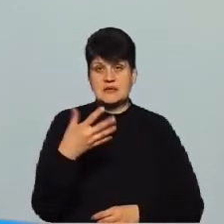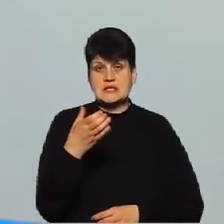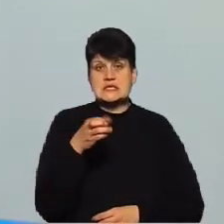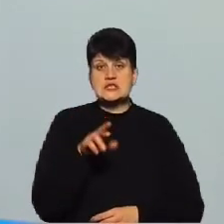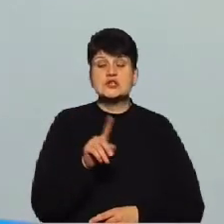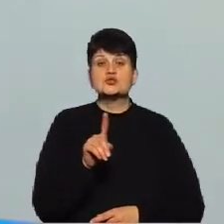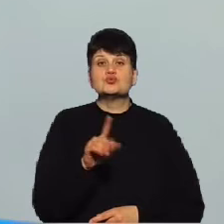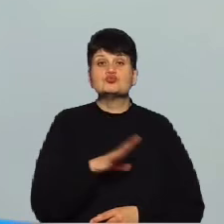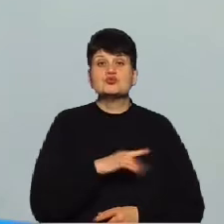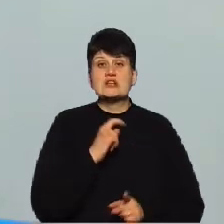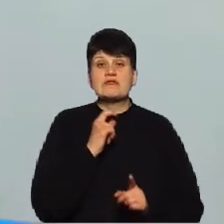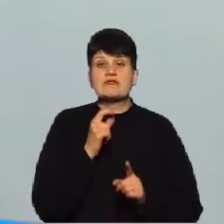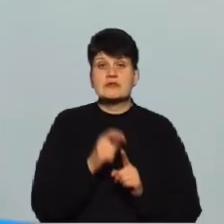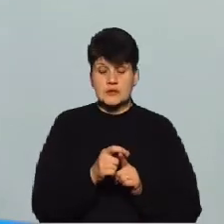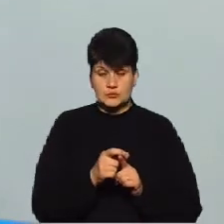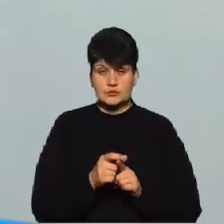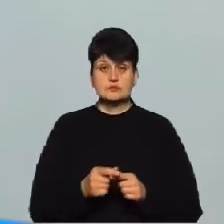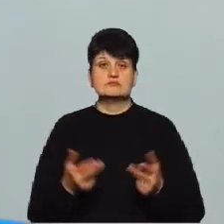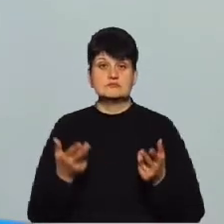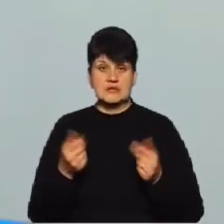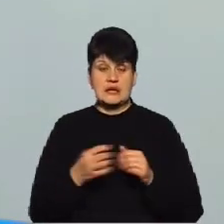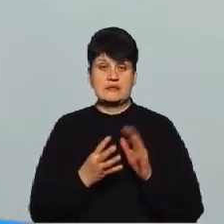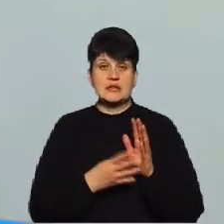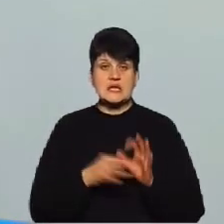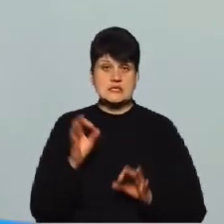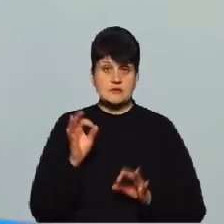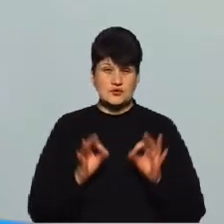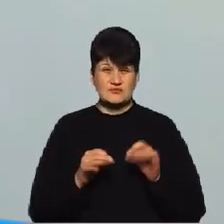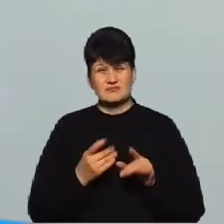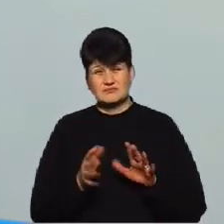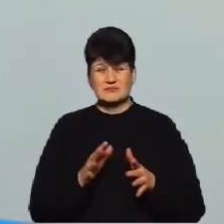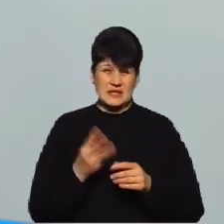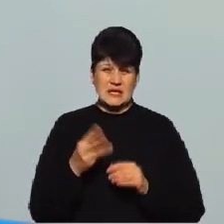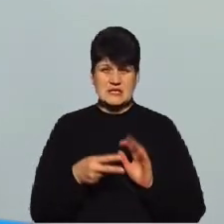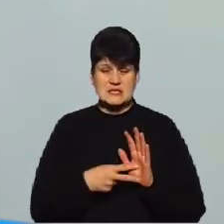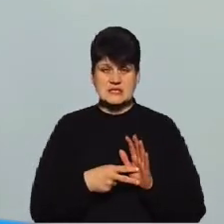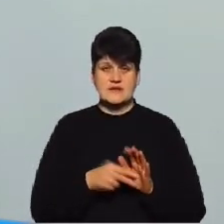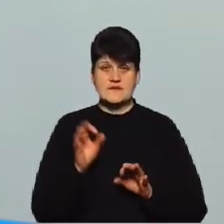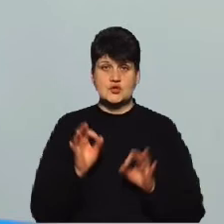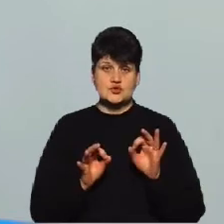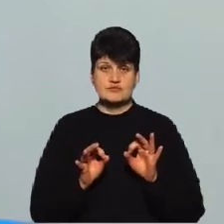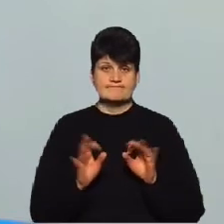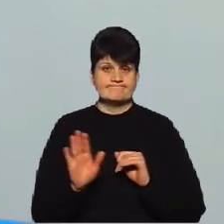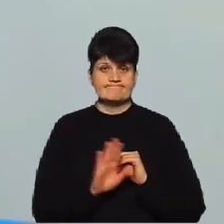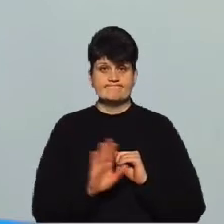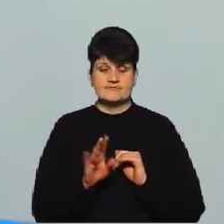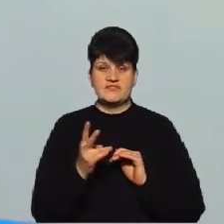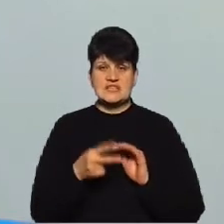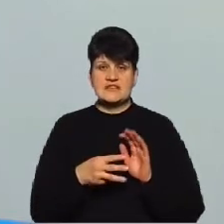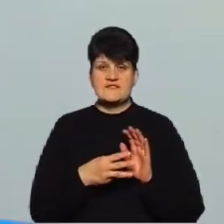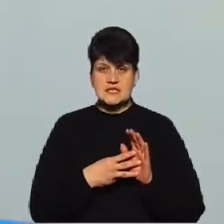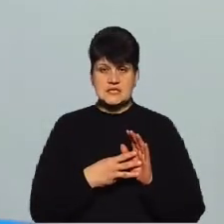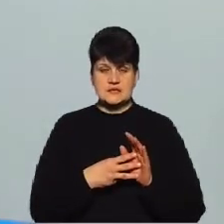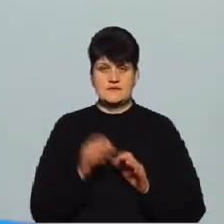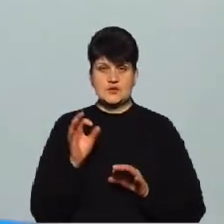були відповіді? Однозначно так 19%, скоріше так 37%, скоріше ні 28% і точно ні 16%.